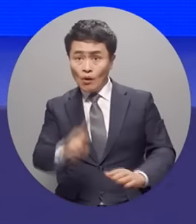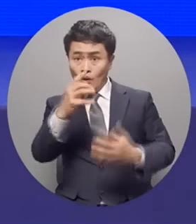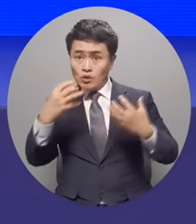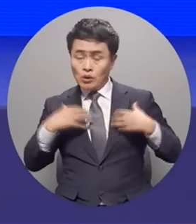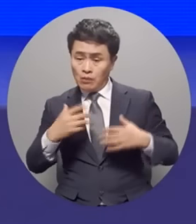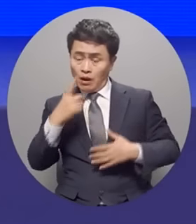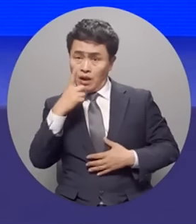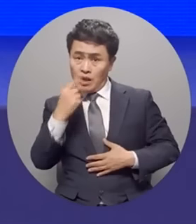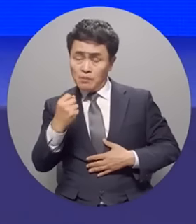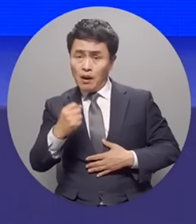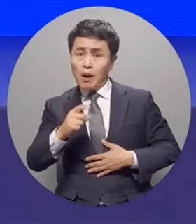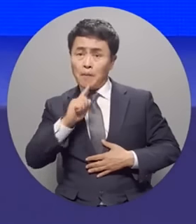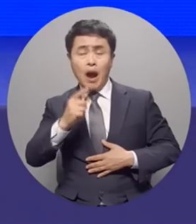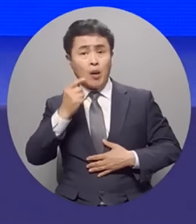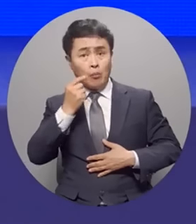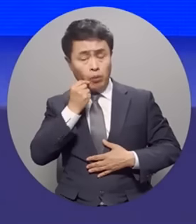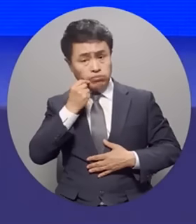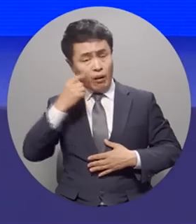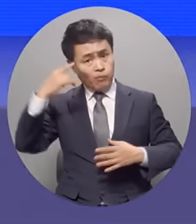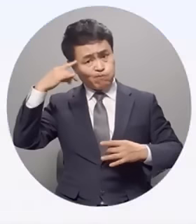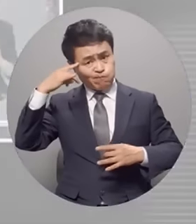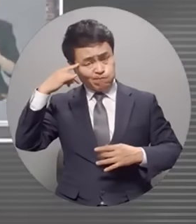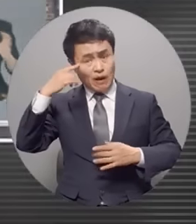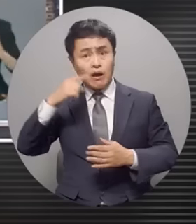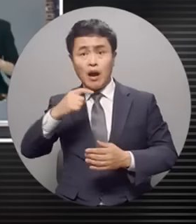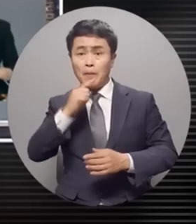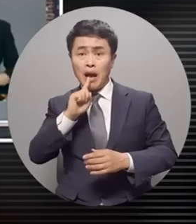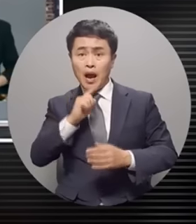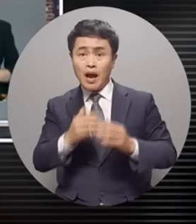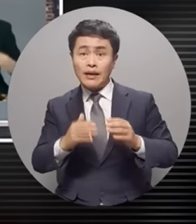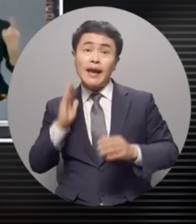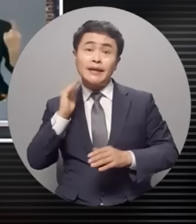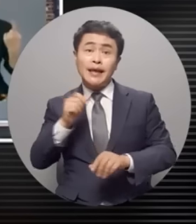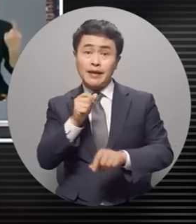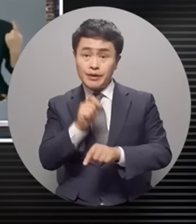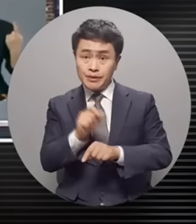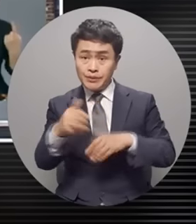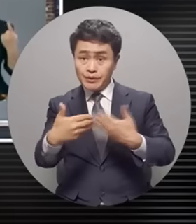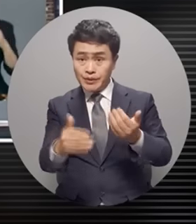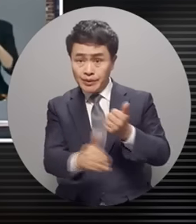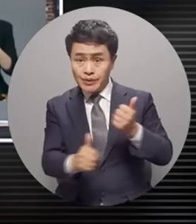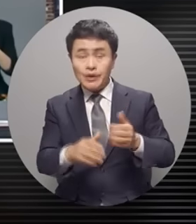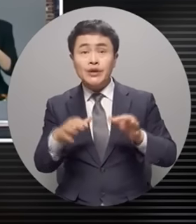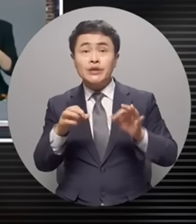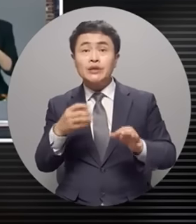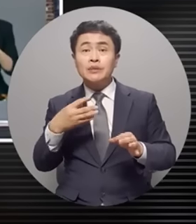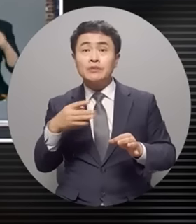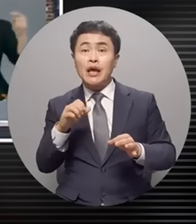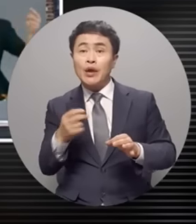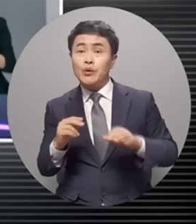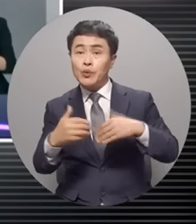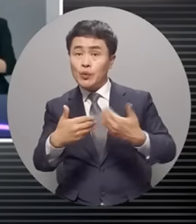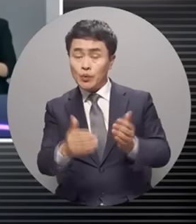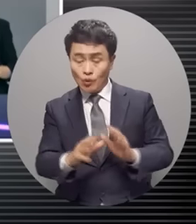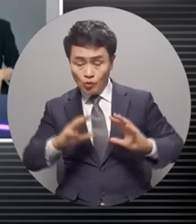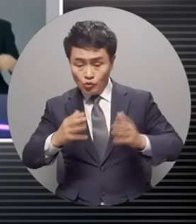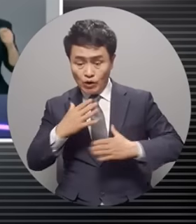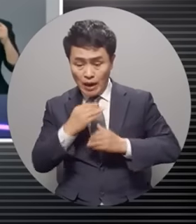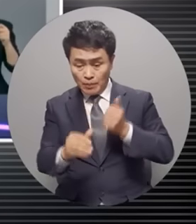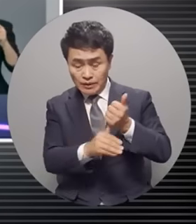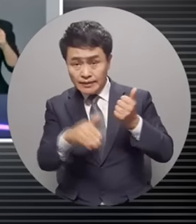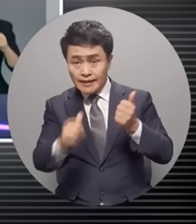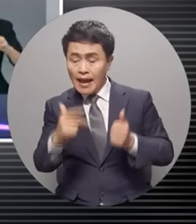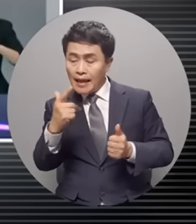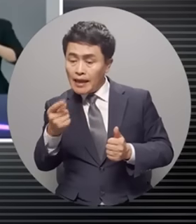일본에 할 말을 못하고 있는 것 아니냐는 지적에 대통령실 핵심 참모인 김태효 국가안보실 1차장은